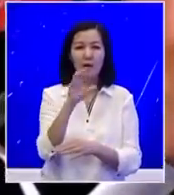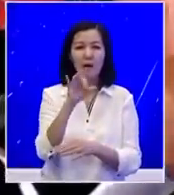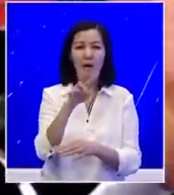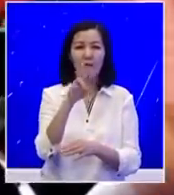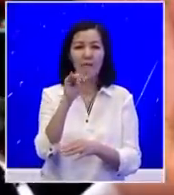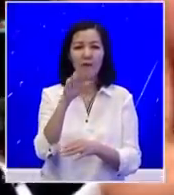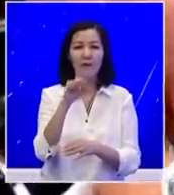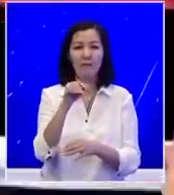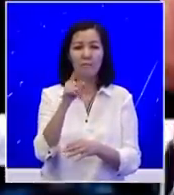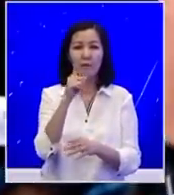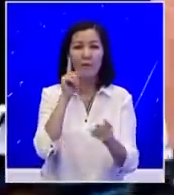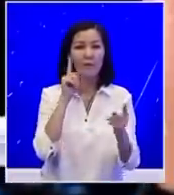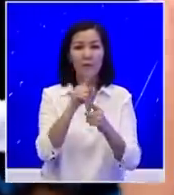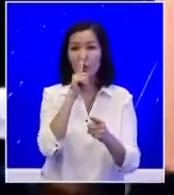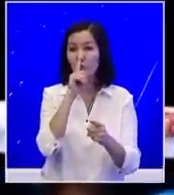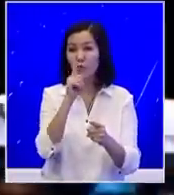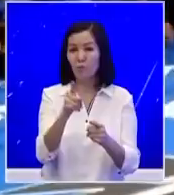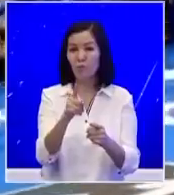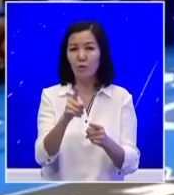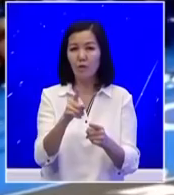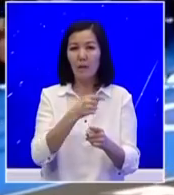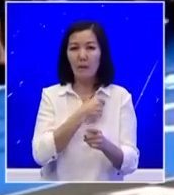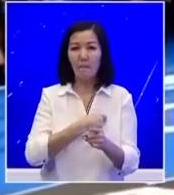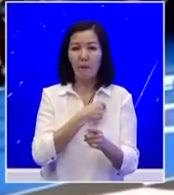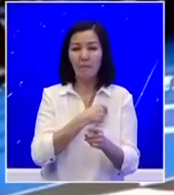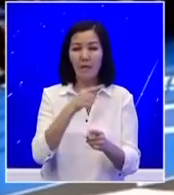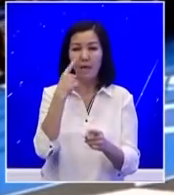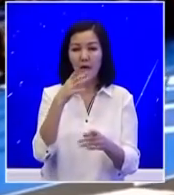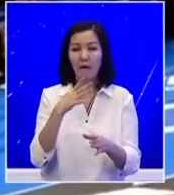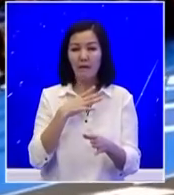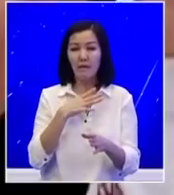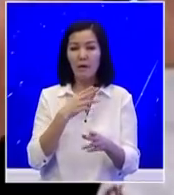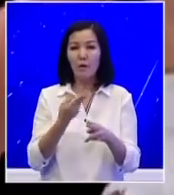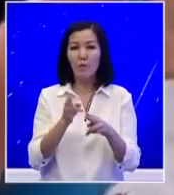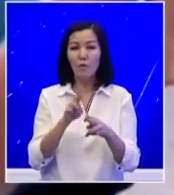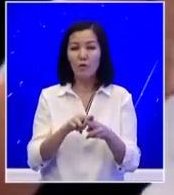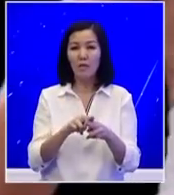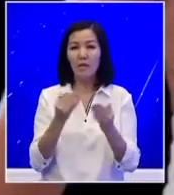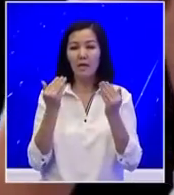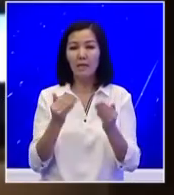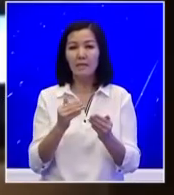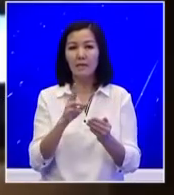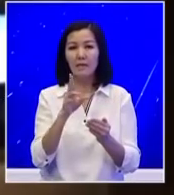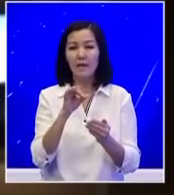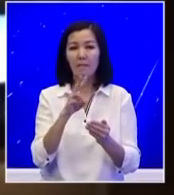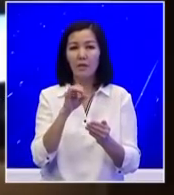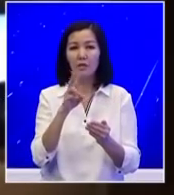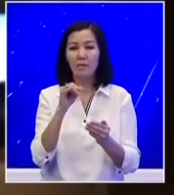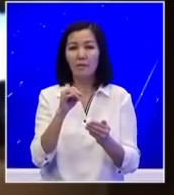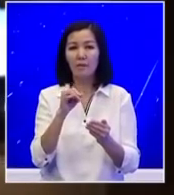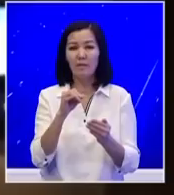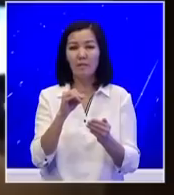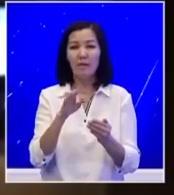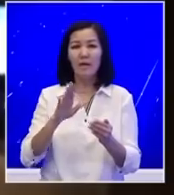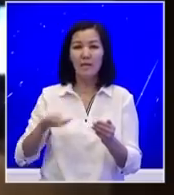Альвареспен жұдырықтаспайды. Бұл туралы бапкері Джонатан Бэнкс хабарлады. Өйткені отандасымыз Камил Шереметамен күш сынасып,